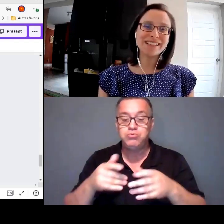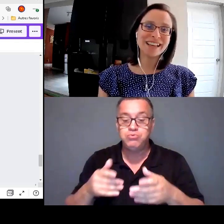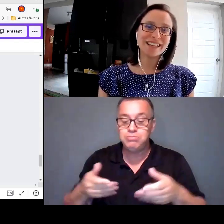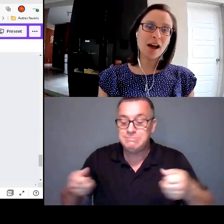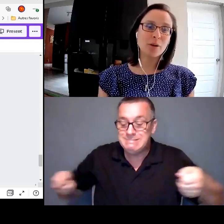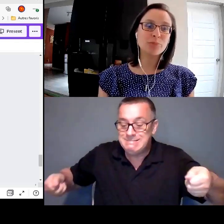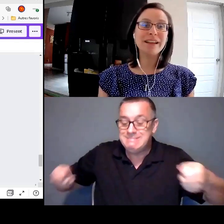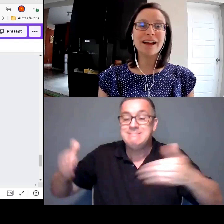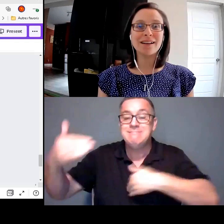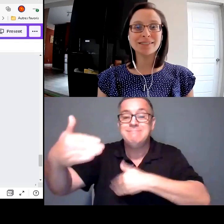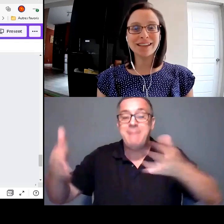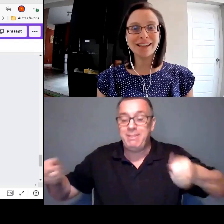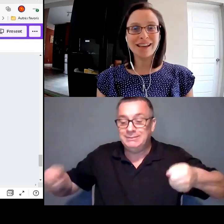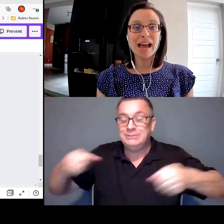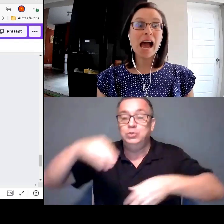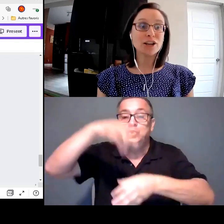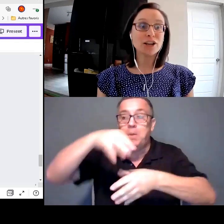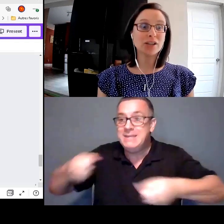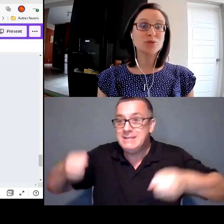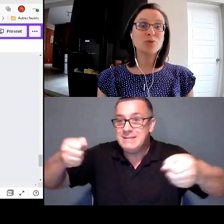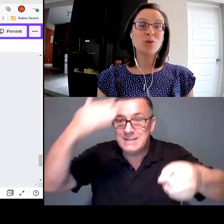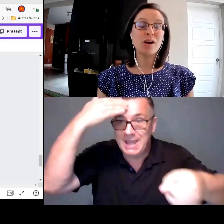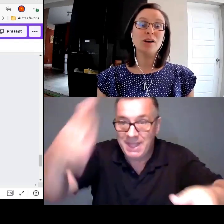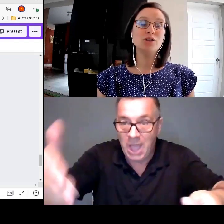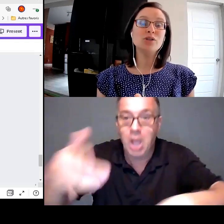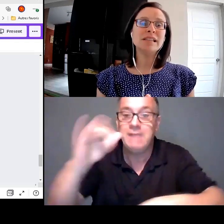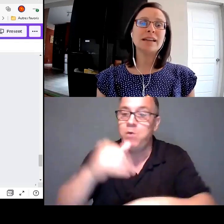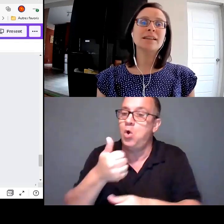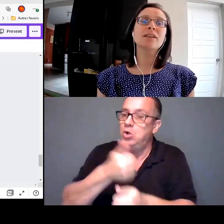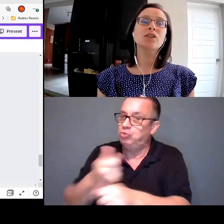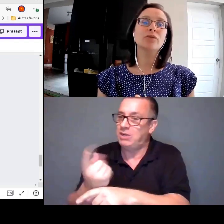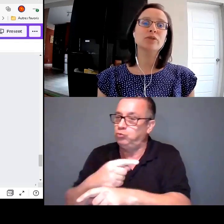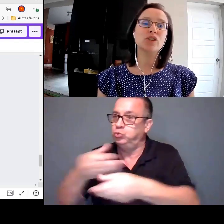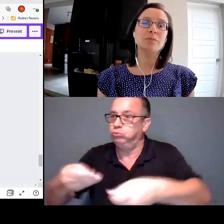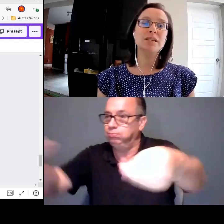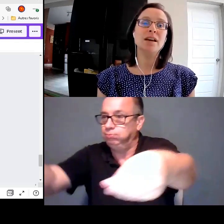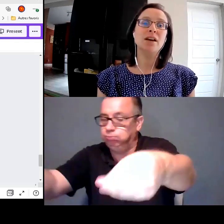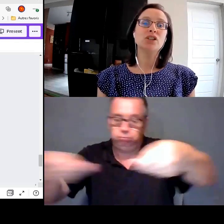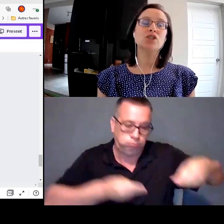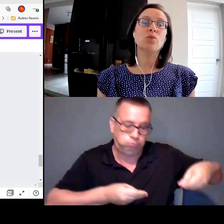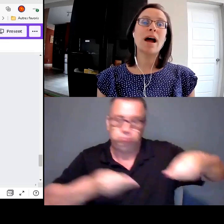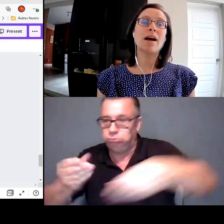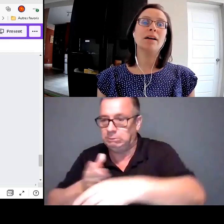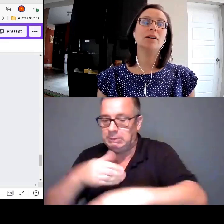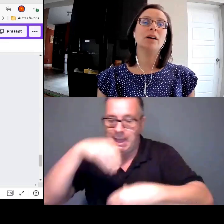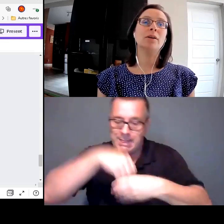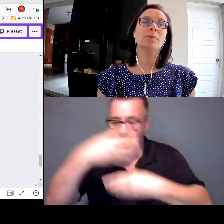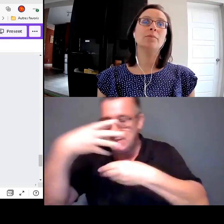à l'extérieur, puis les rentrer à chaque jour, jusqu'à temps que vos semis